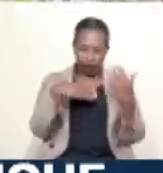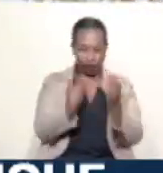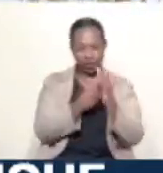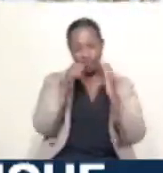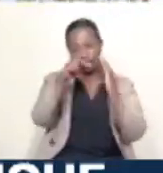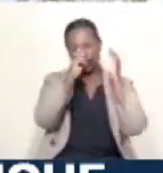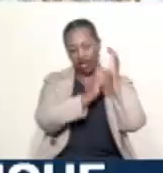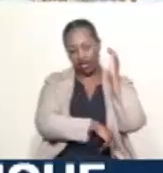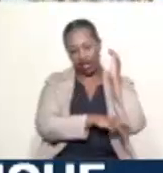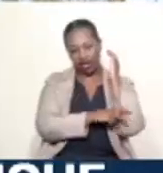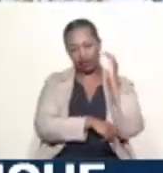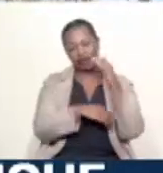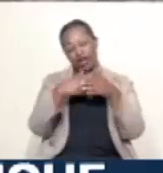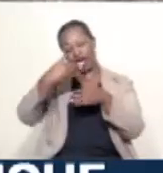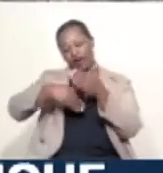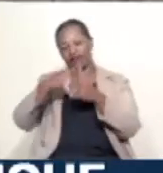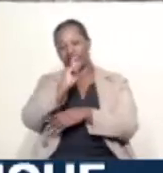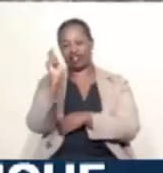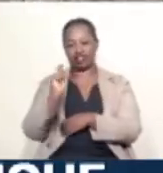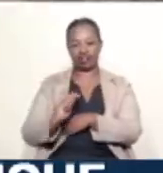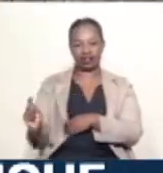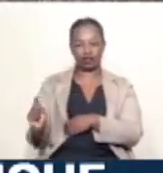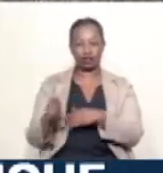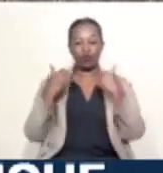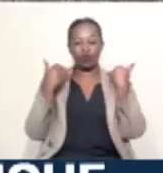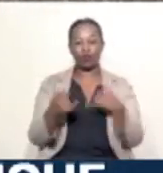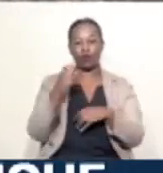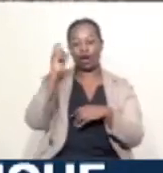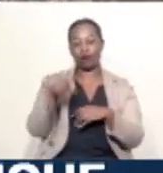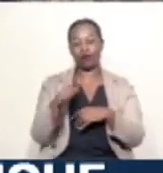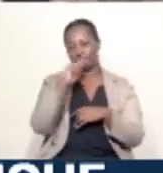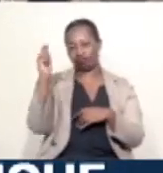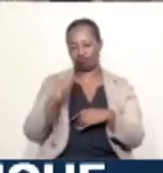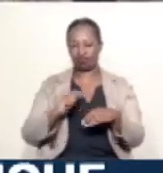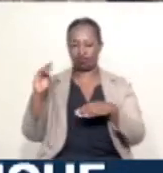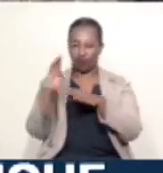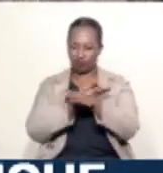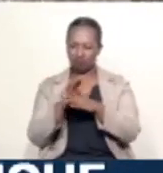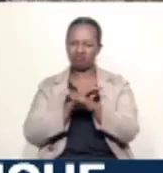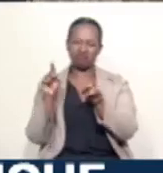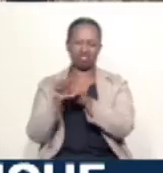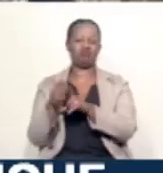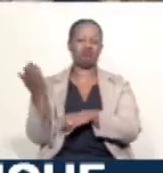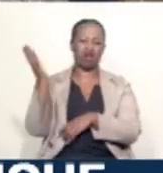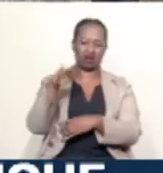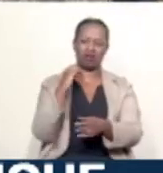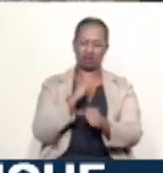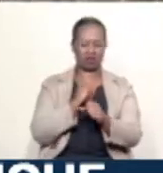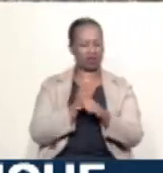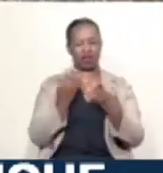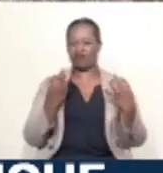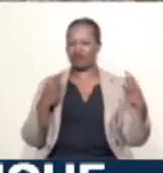imbibi n'iya Mutwara mu gihugu cya Tanzania kuri ubu abanyatanzania bahakorera ubucuruzi nabo baragarutse barakora